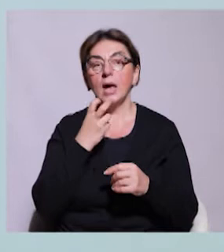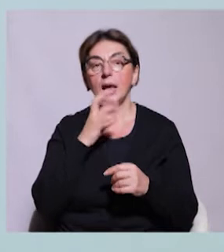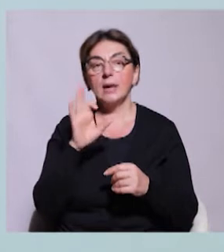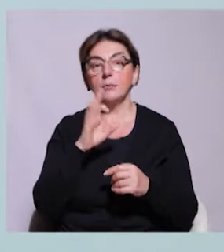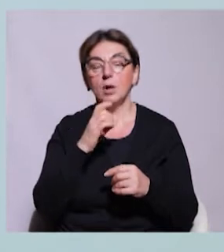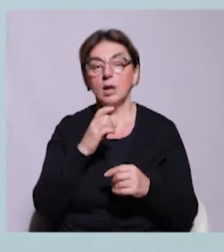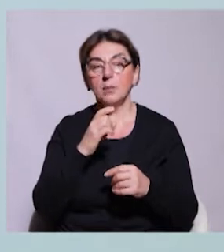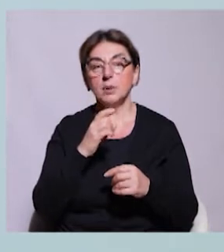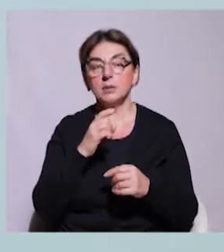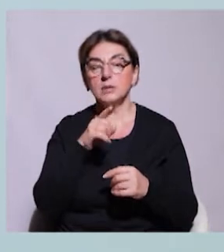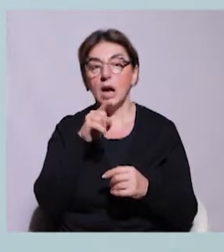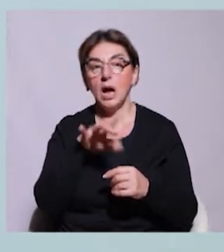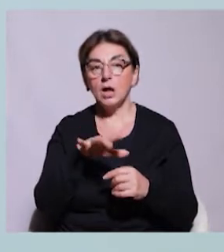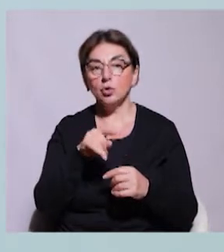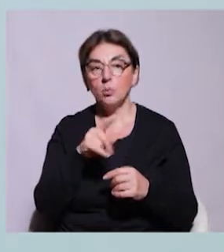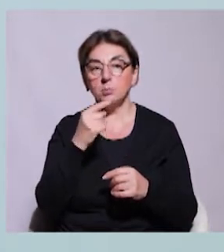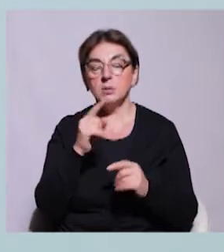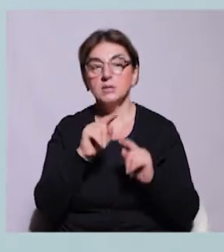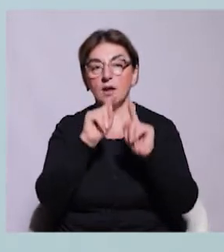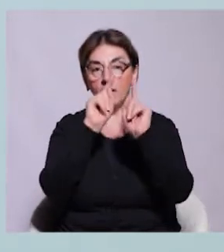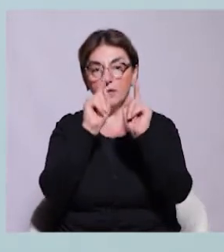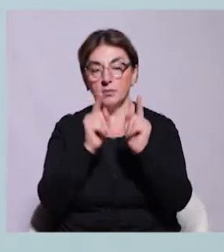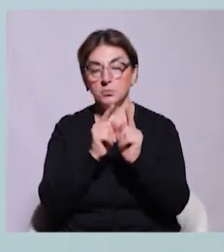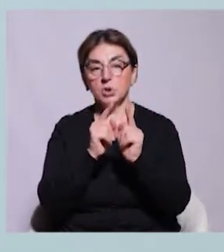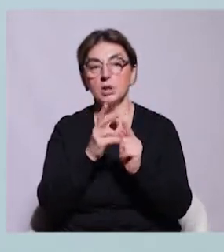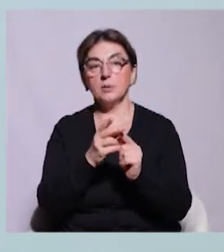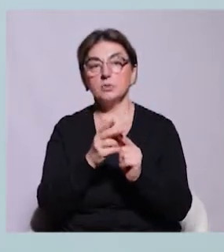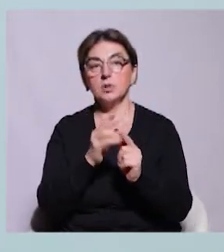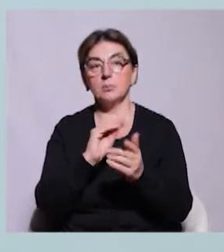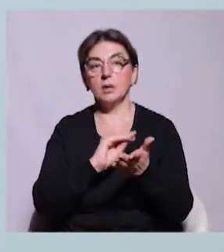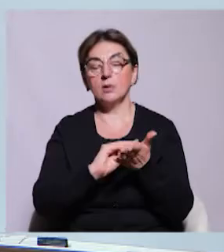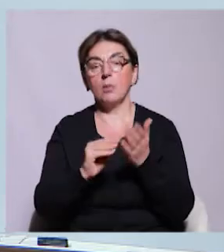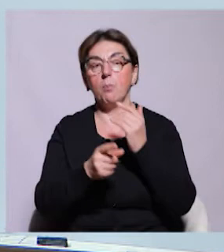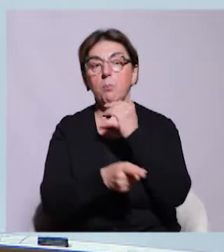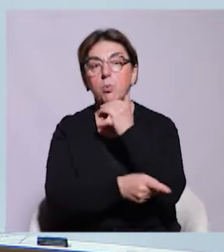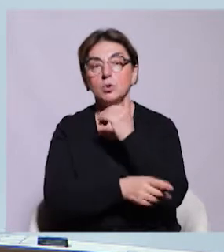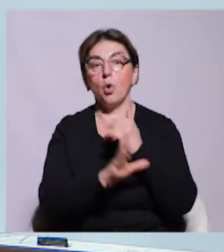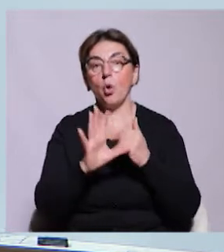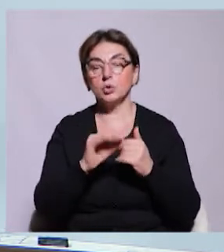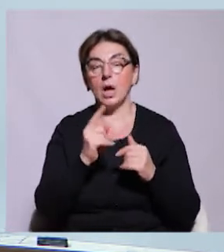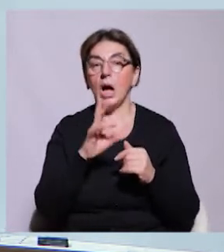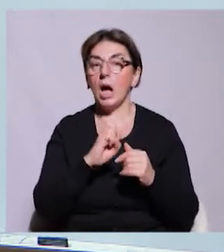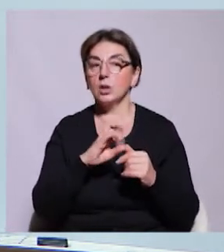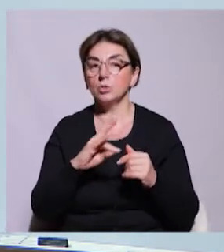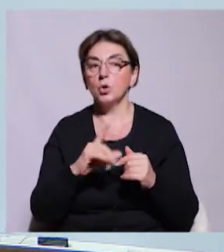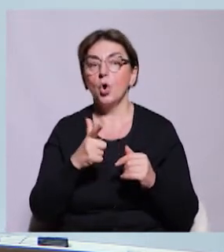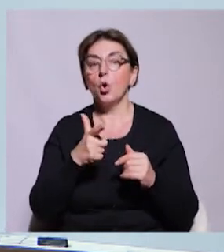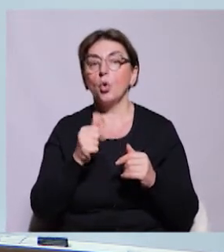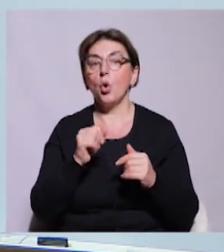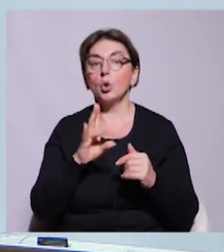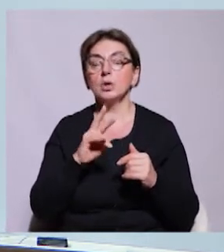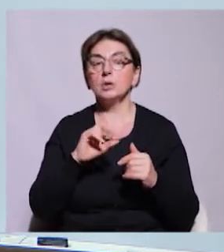ელემენტის ატომს მოყვება შემდეგ მისი ვალენტობა ფრჩხილებში, რა თქმა უნდა რომაულ ციფრებით და ვაწერთ მას ბოლოში ოქსიც.